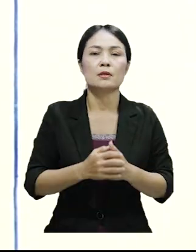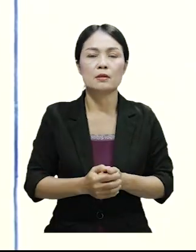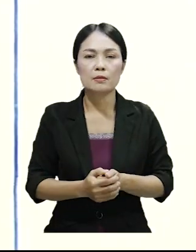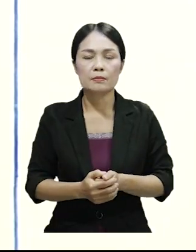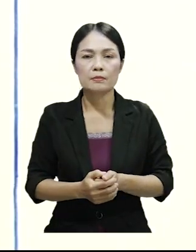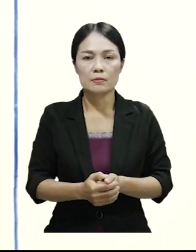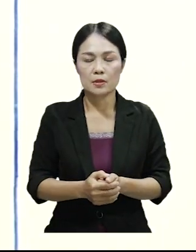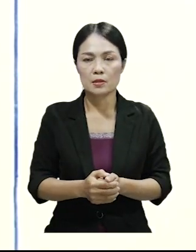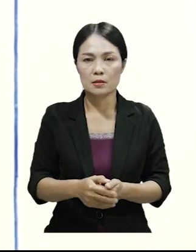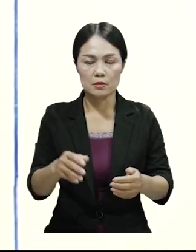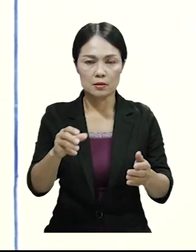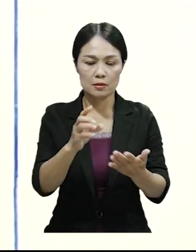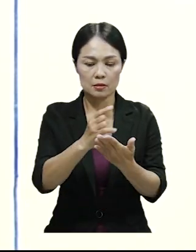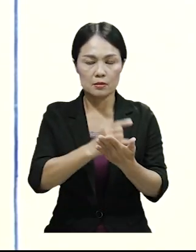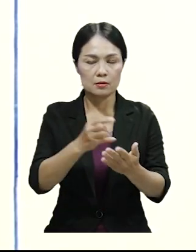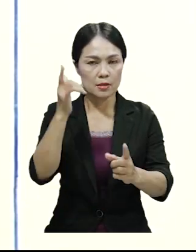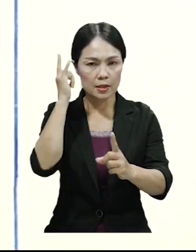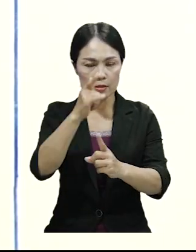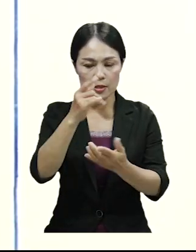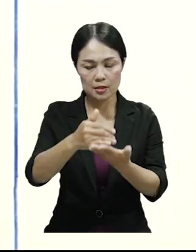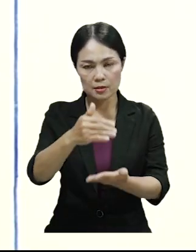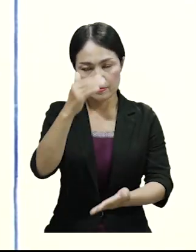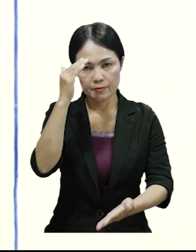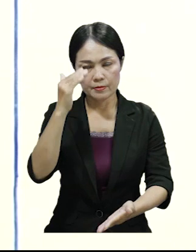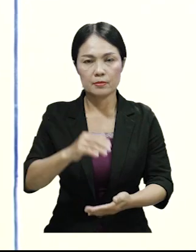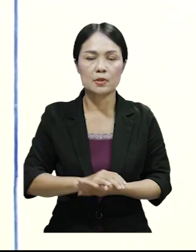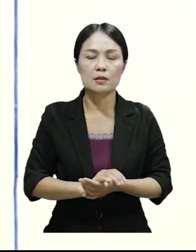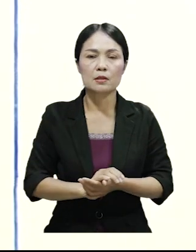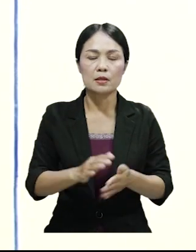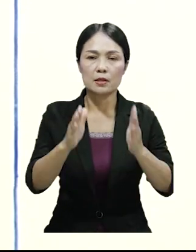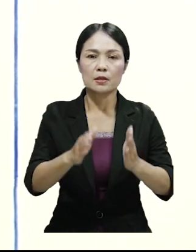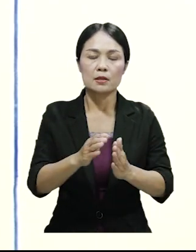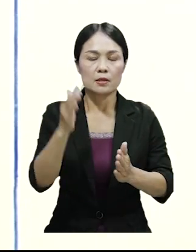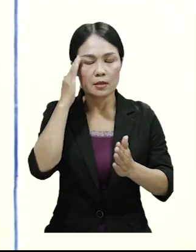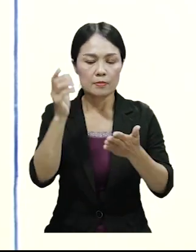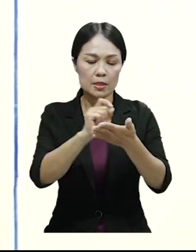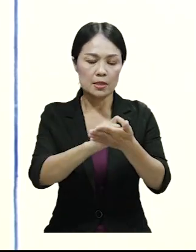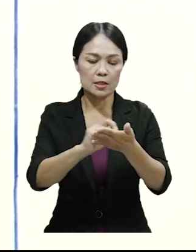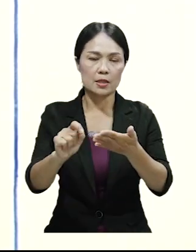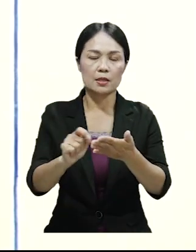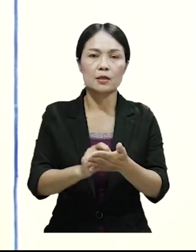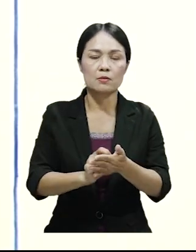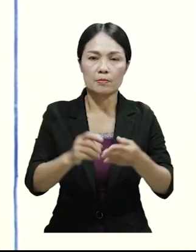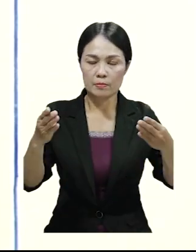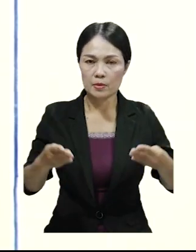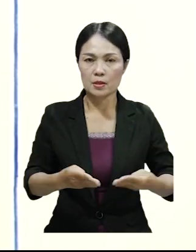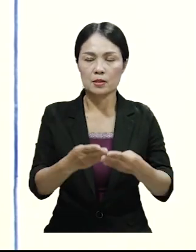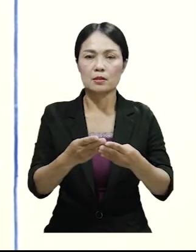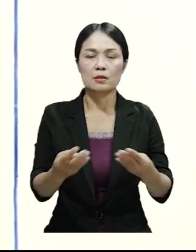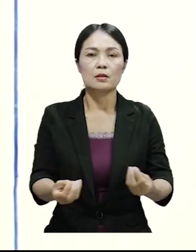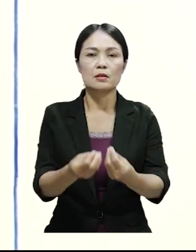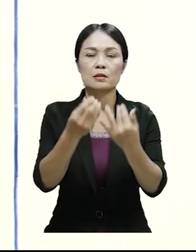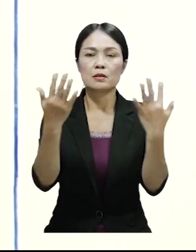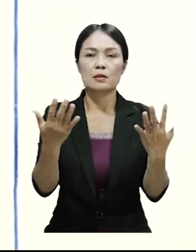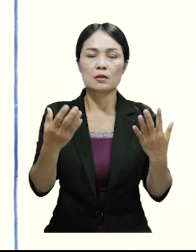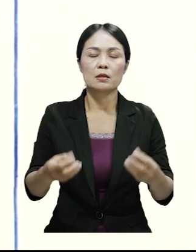ននេះមានគោលបំណងឲ្យសិស្សានុសិស្សចេះសរសេរអំពីការណែនាំច្រើនជំ